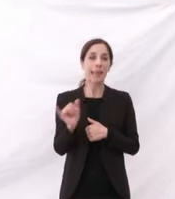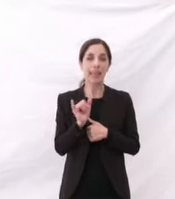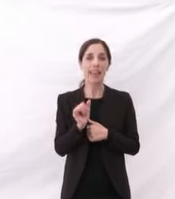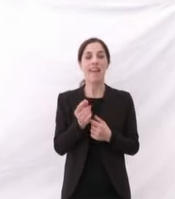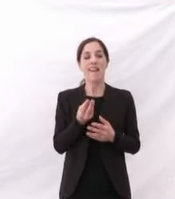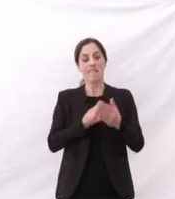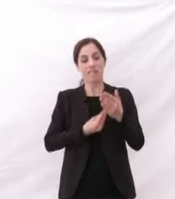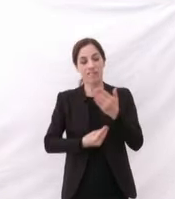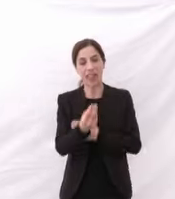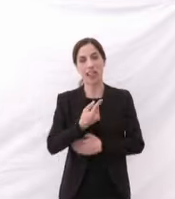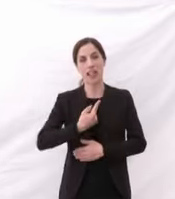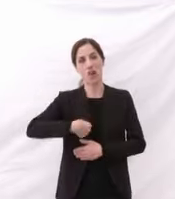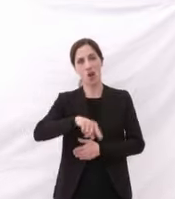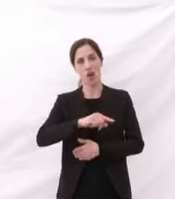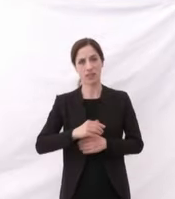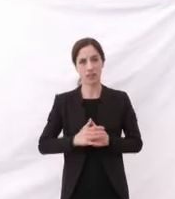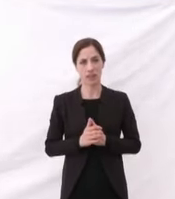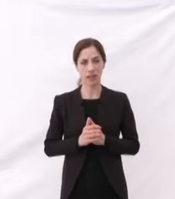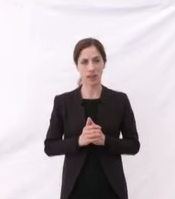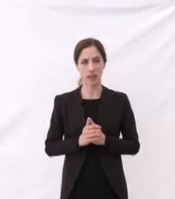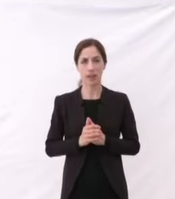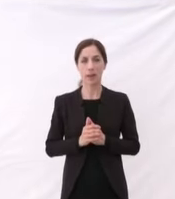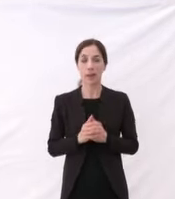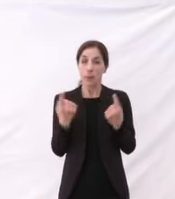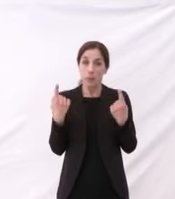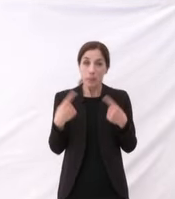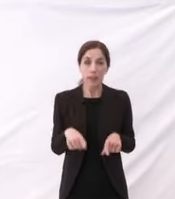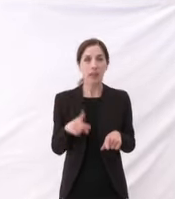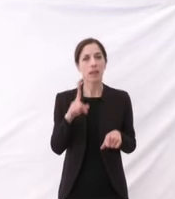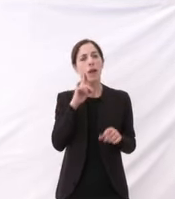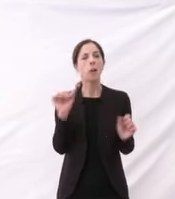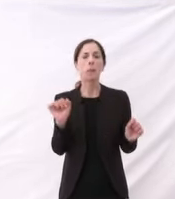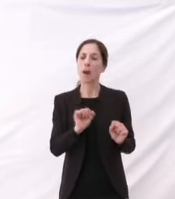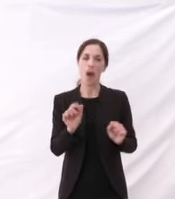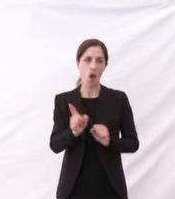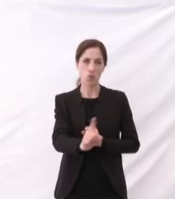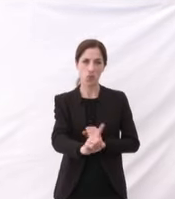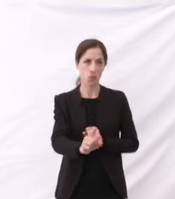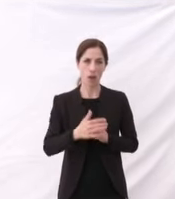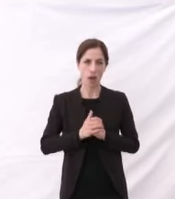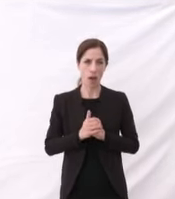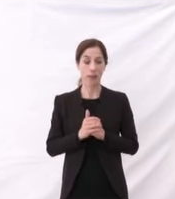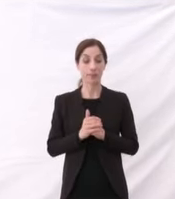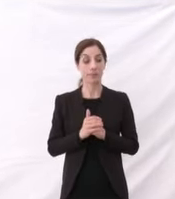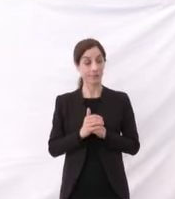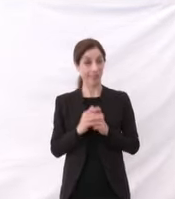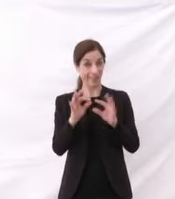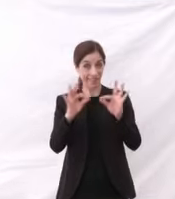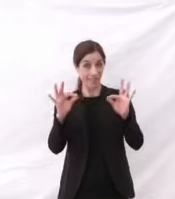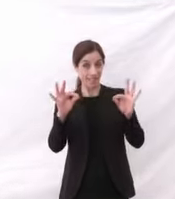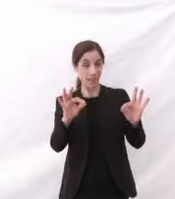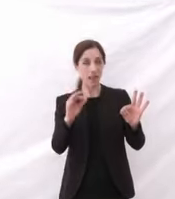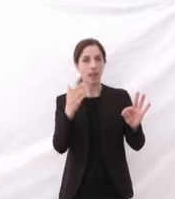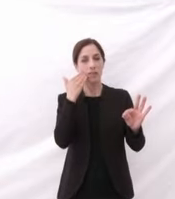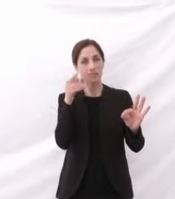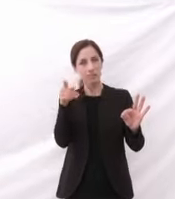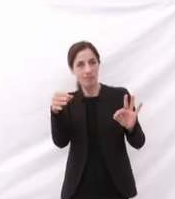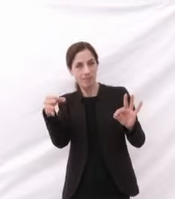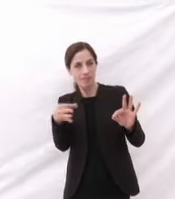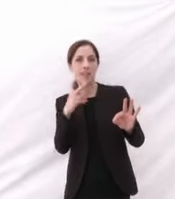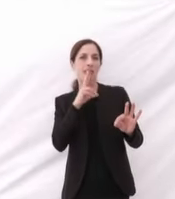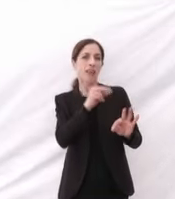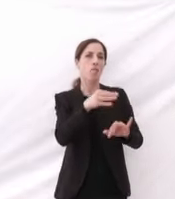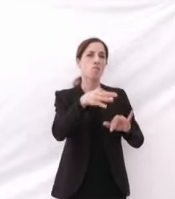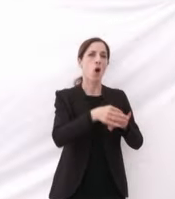figli. Per questo non deve avere paura. Sono le parole che lui dice a lei. E poi